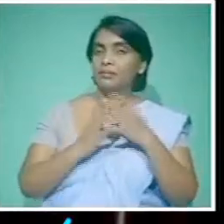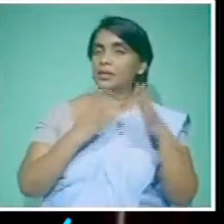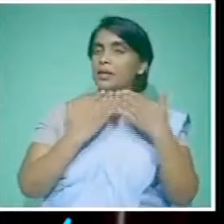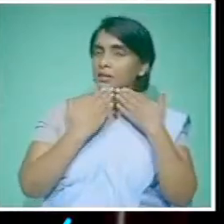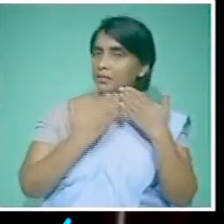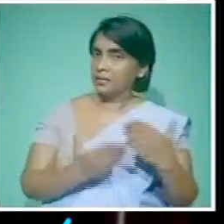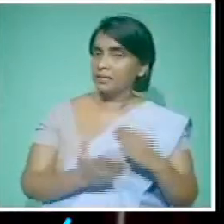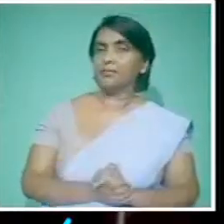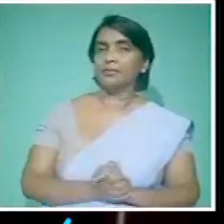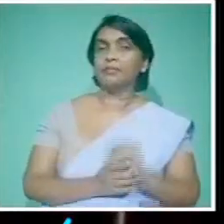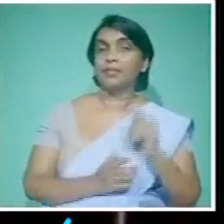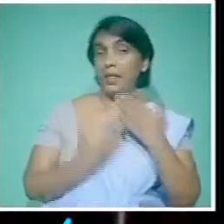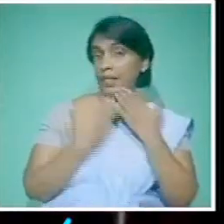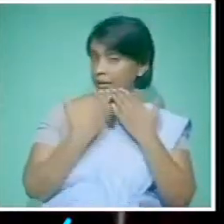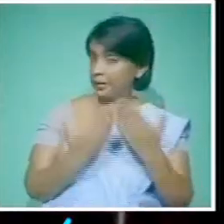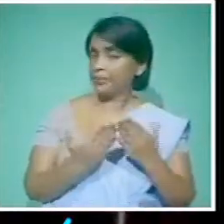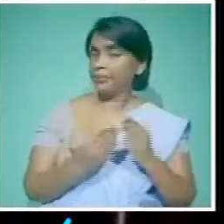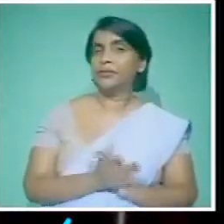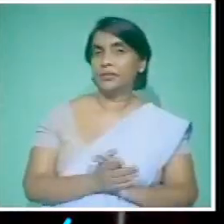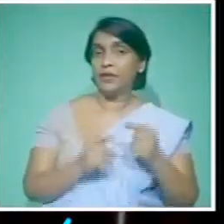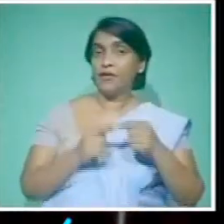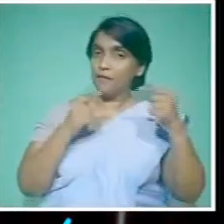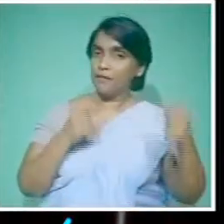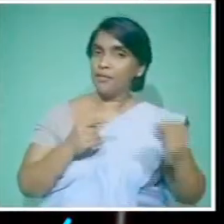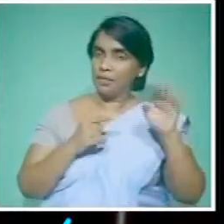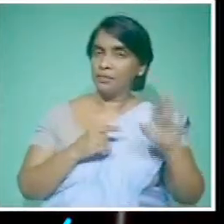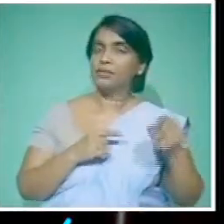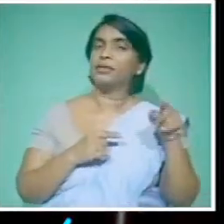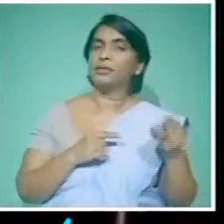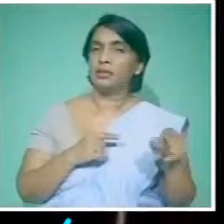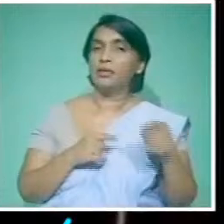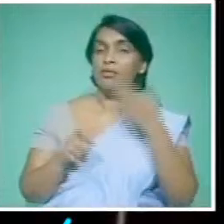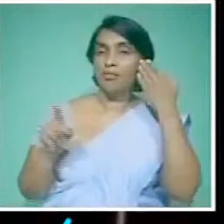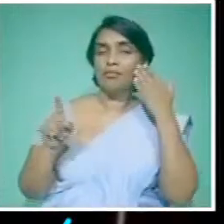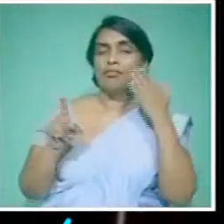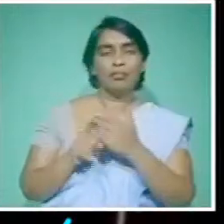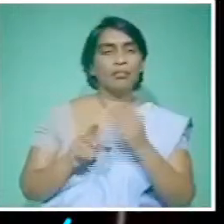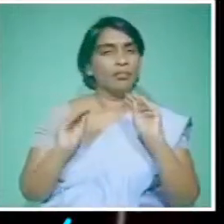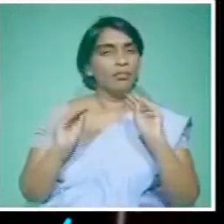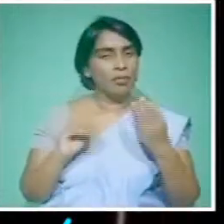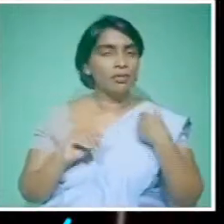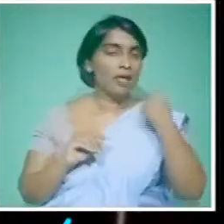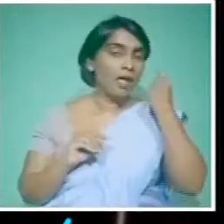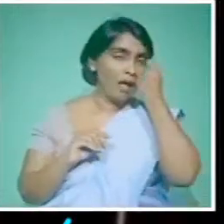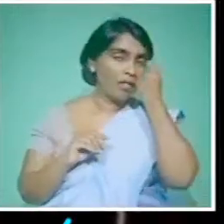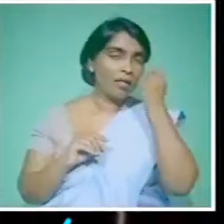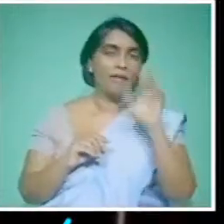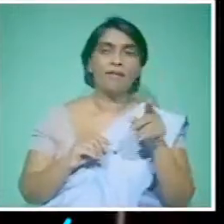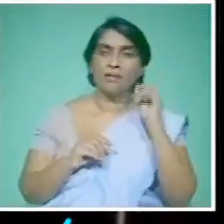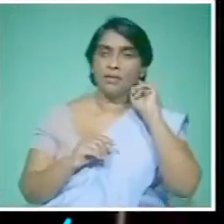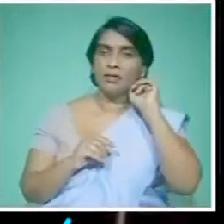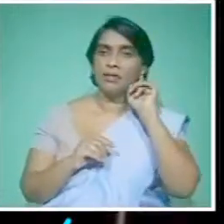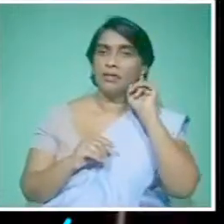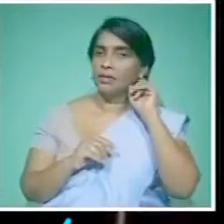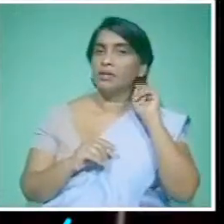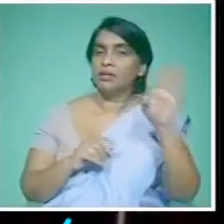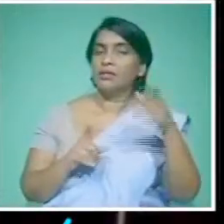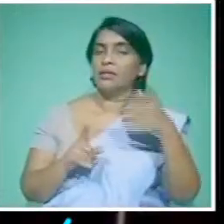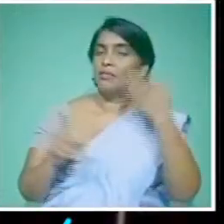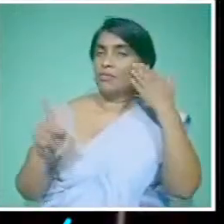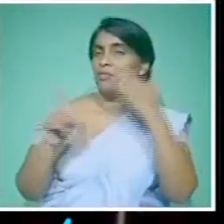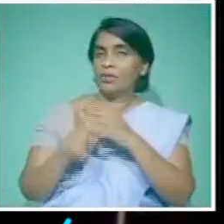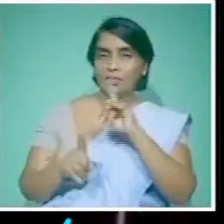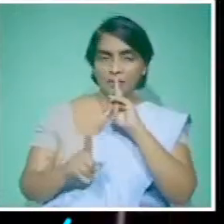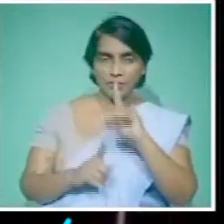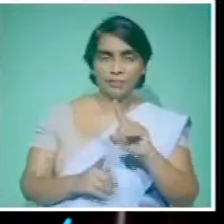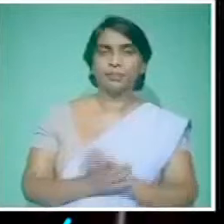kore salakanwa. Itu mara istuti bante me nol pakshe hitiat. Itu mata me eka gena yam kisi ada hasakti nama. Eka itu mat me gena kata